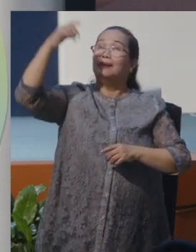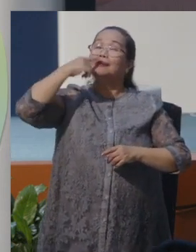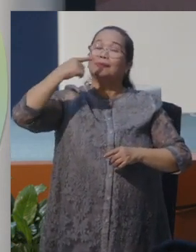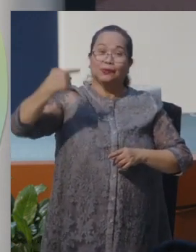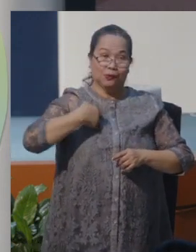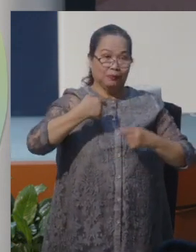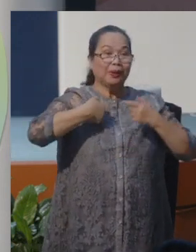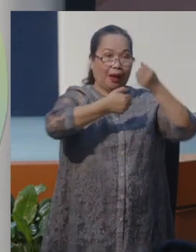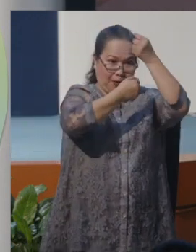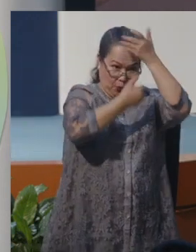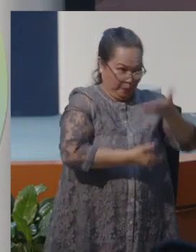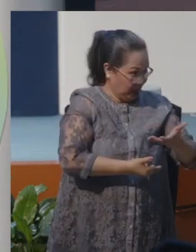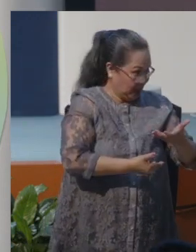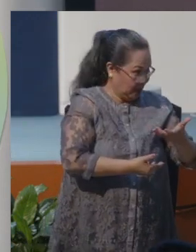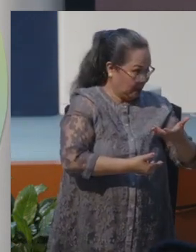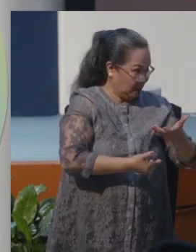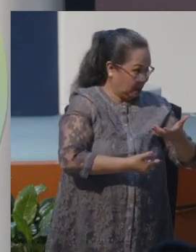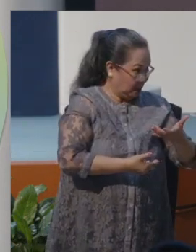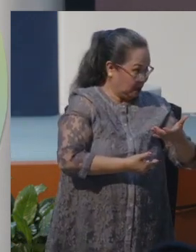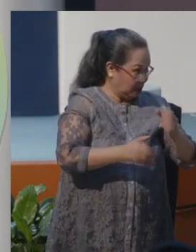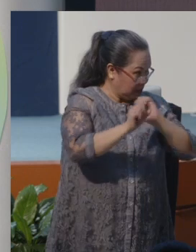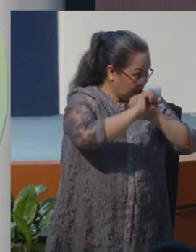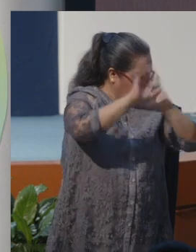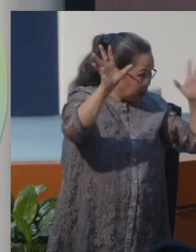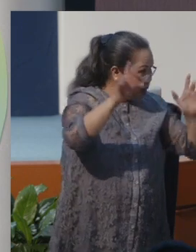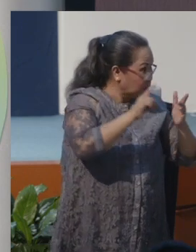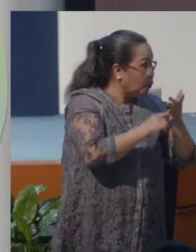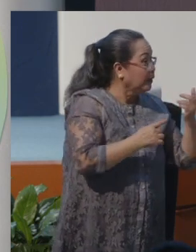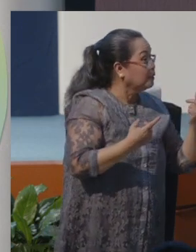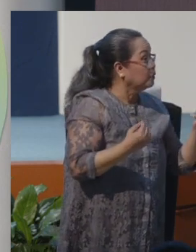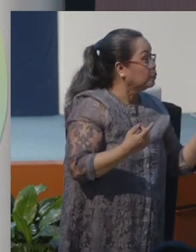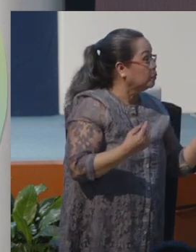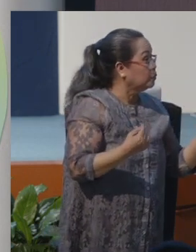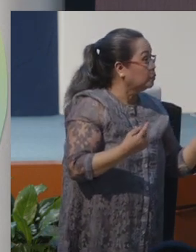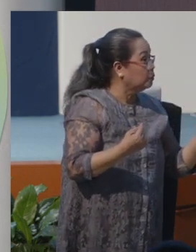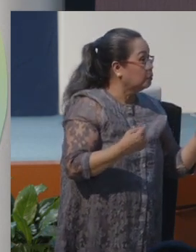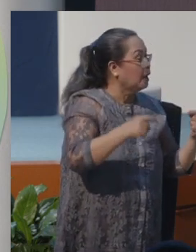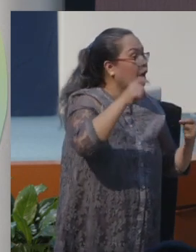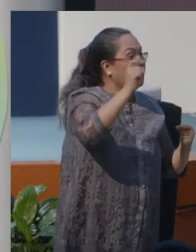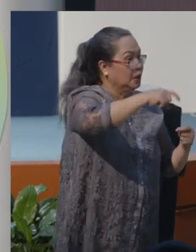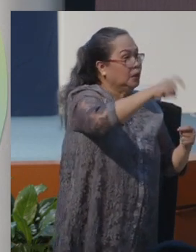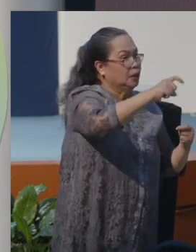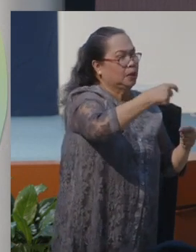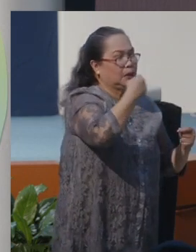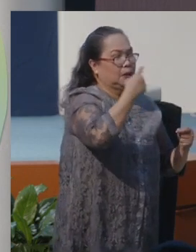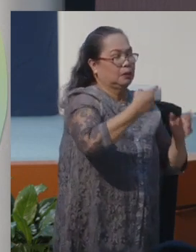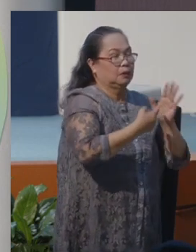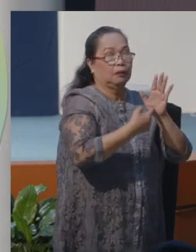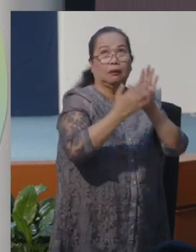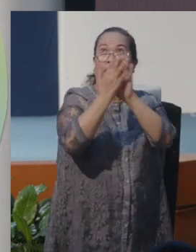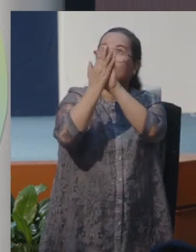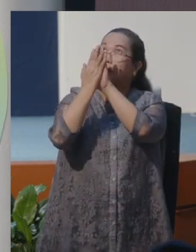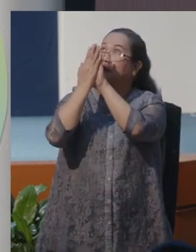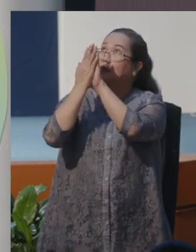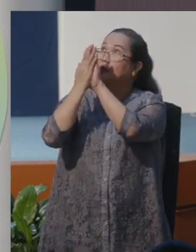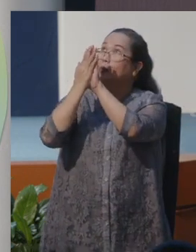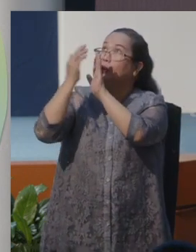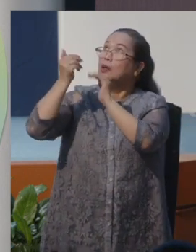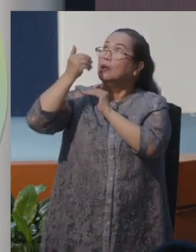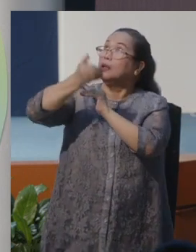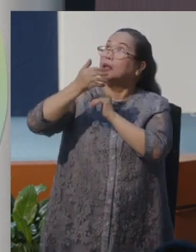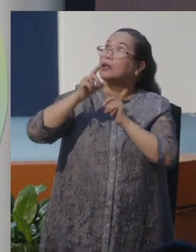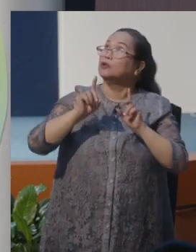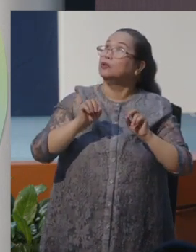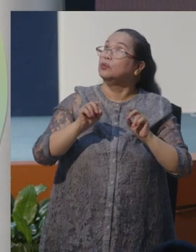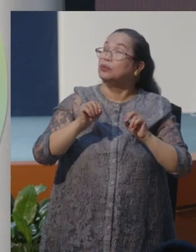At malinaw sa kanya kung ano ang kailangan niyang gawin at kailangan niyang ipanalangin sa Ama kung ano ang susunod niyang